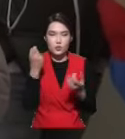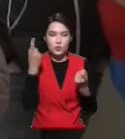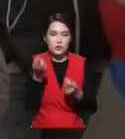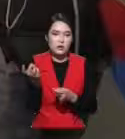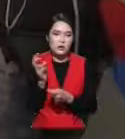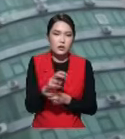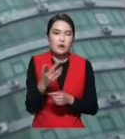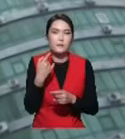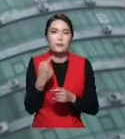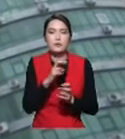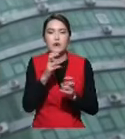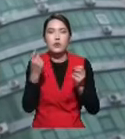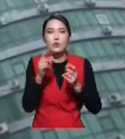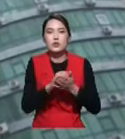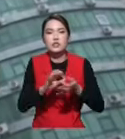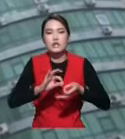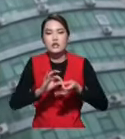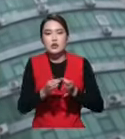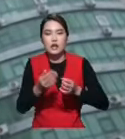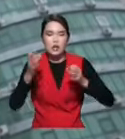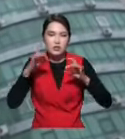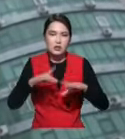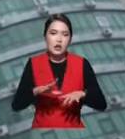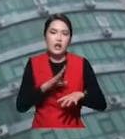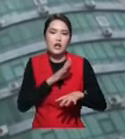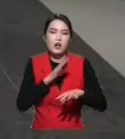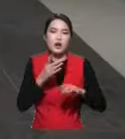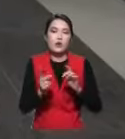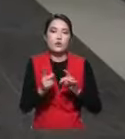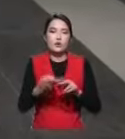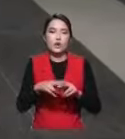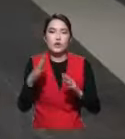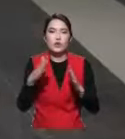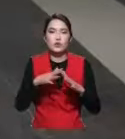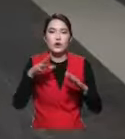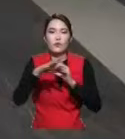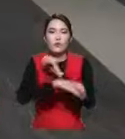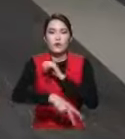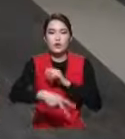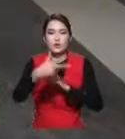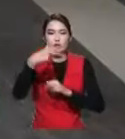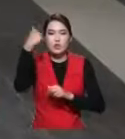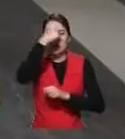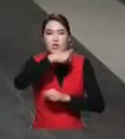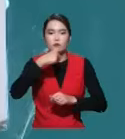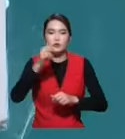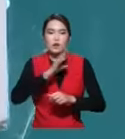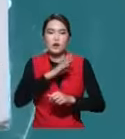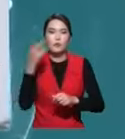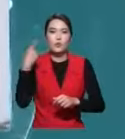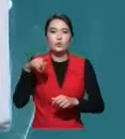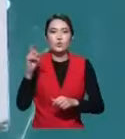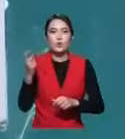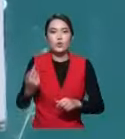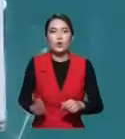не знает, сказали. На этом неприятности не закончились. Оказалось, что весь дом в конце 2023 года выкупила другая компания.